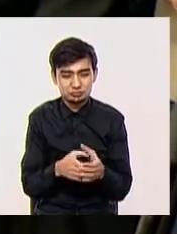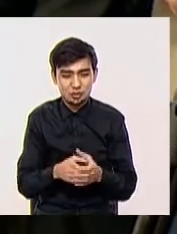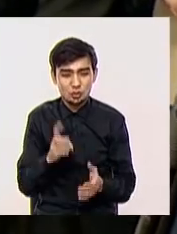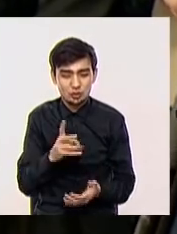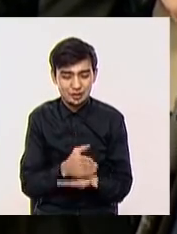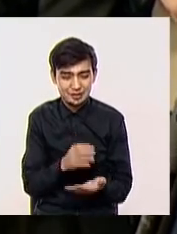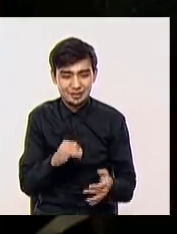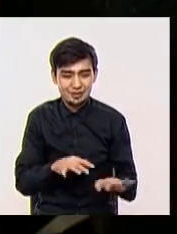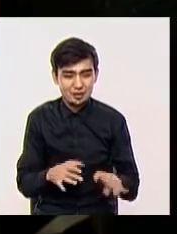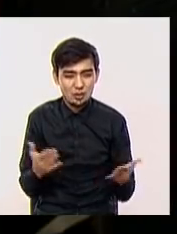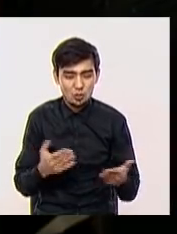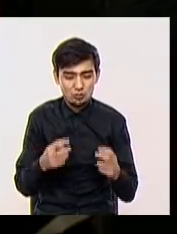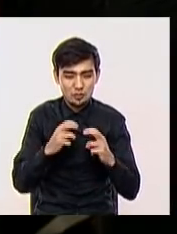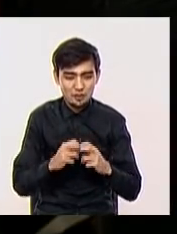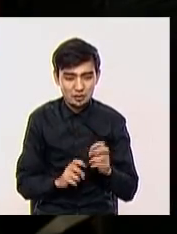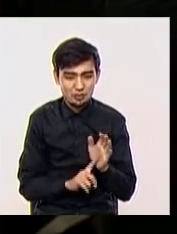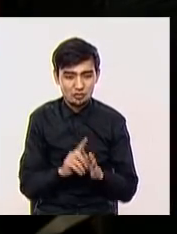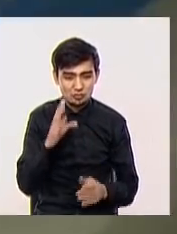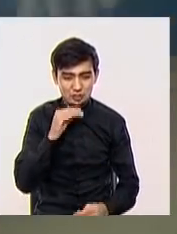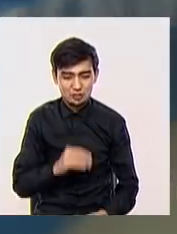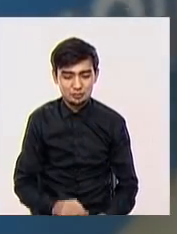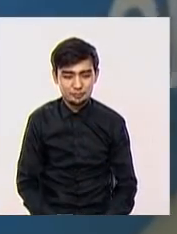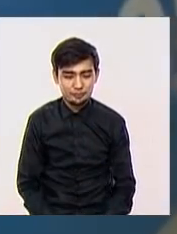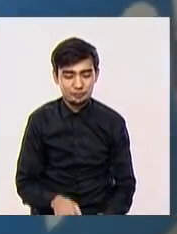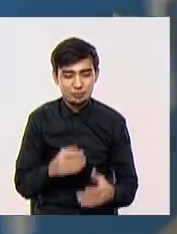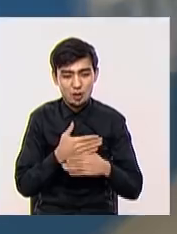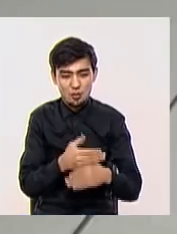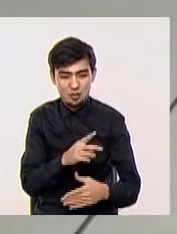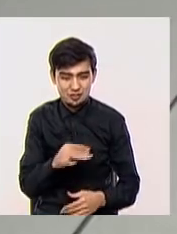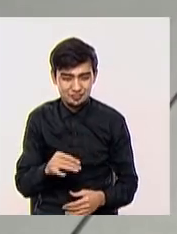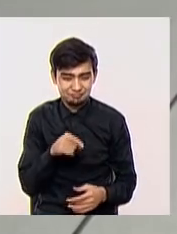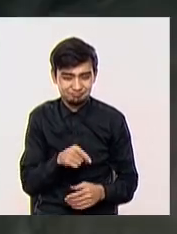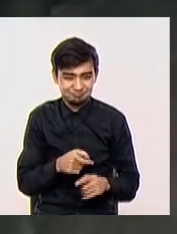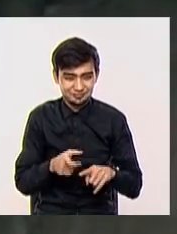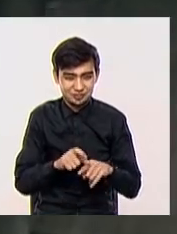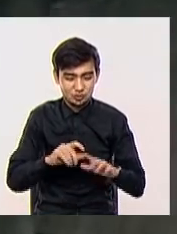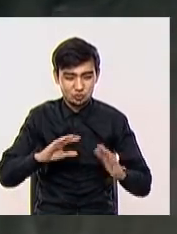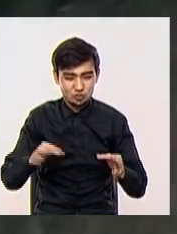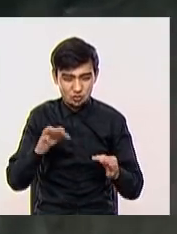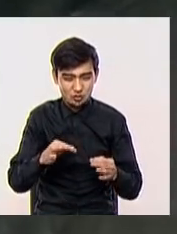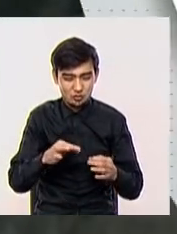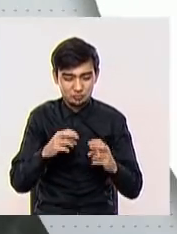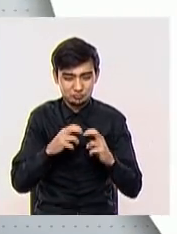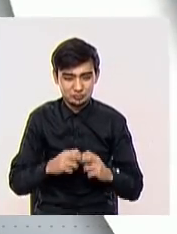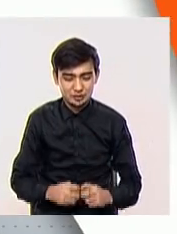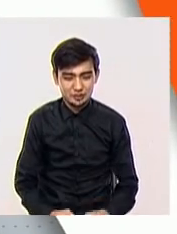дела будут рассмотрены? Таких случаев очень много. И поможет ли это переломить ситуацию с пытками?